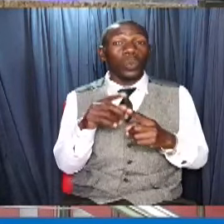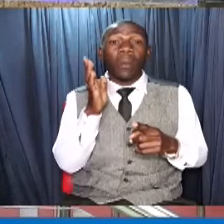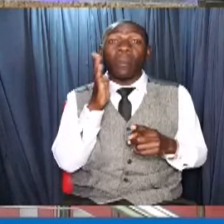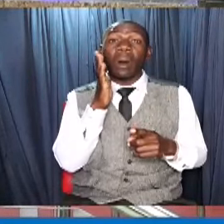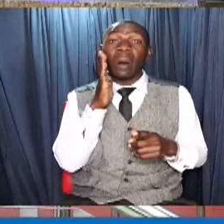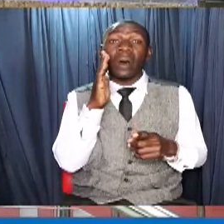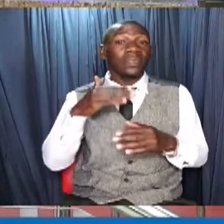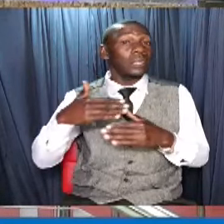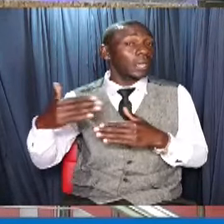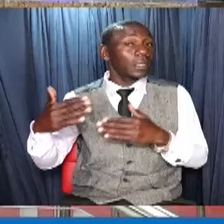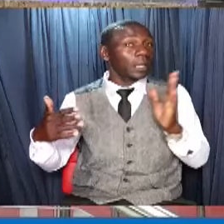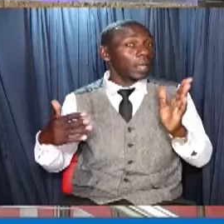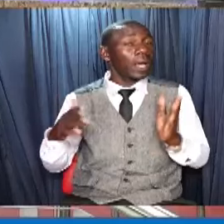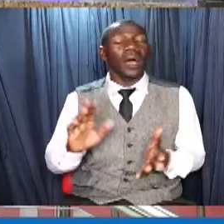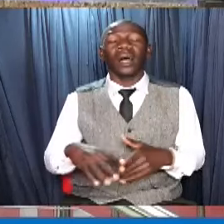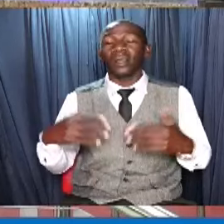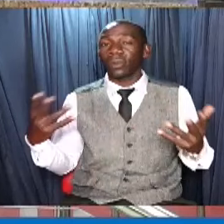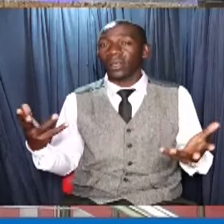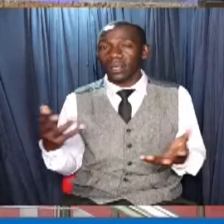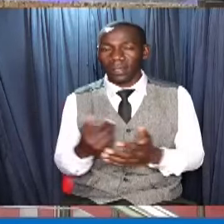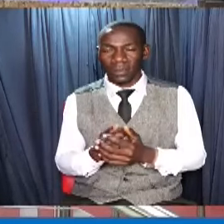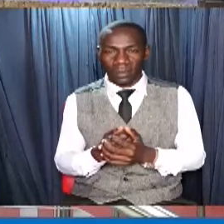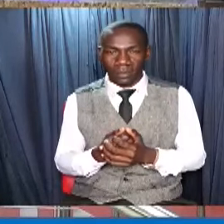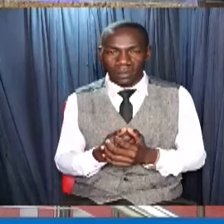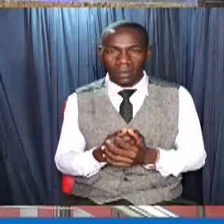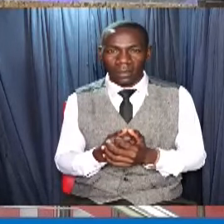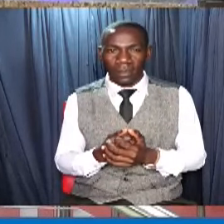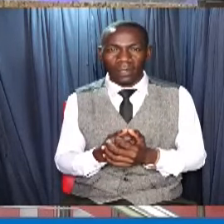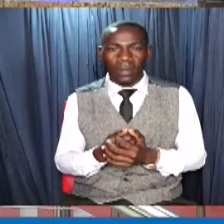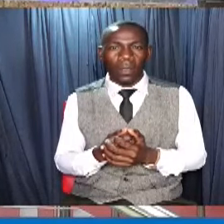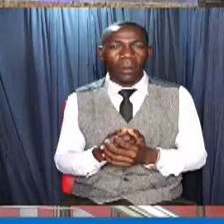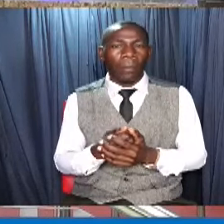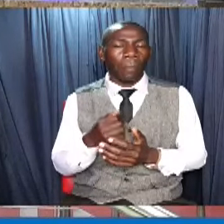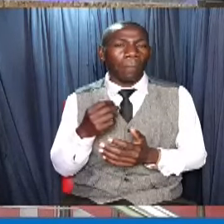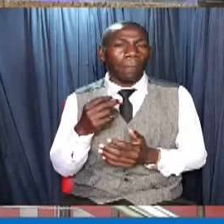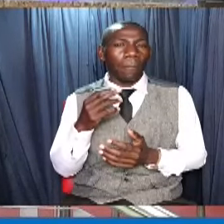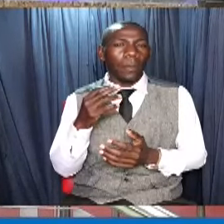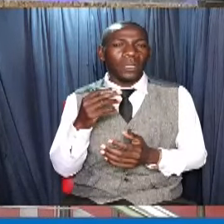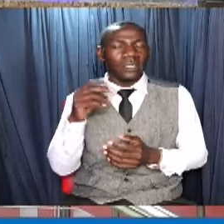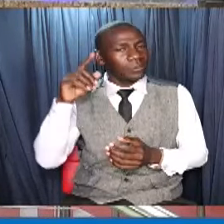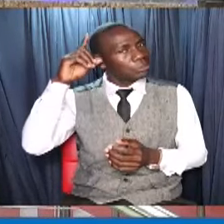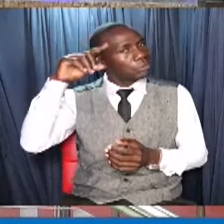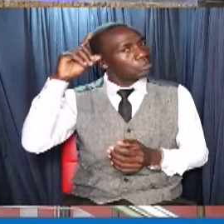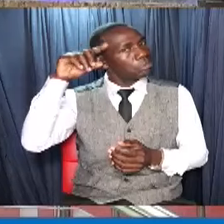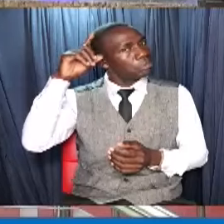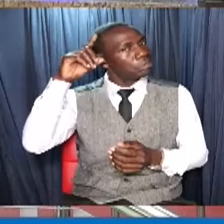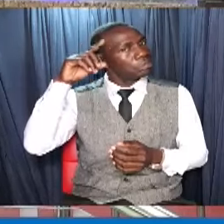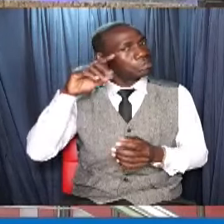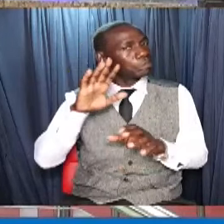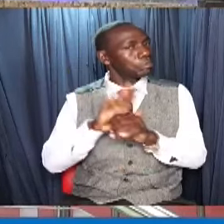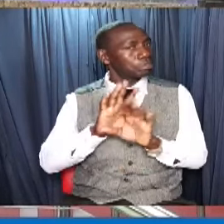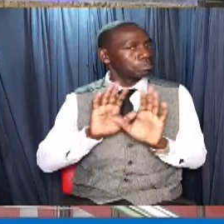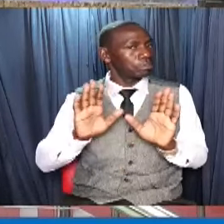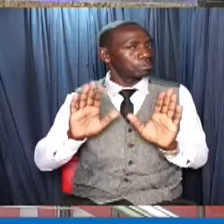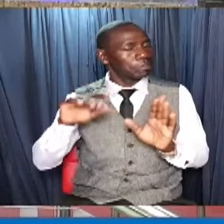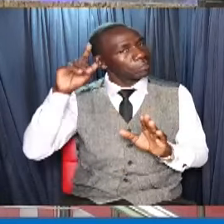to my mother's side. Hallelujah. Hallelujah. Hata kwetu si kwamba ni tunaweusi mwingi hivyo. It doesn't mean that we are so